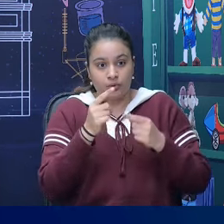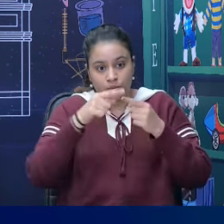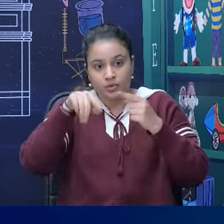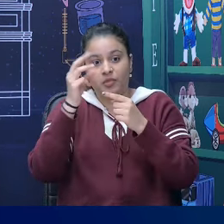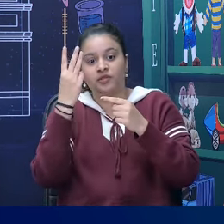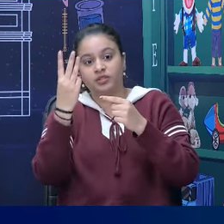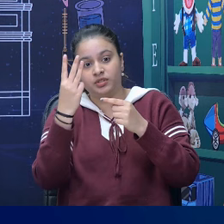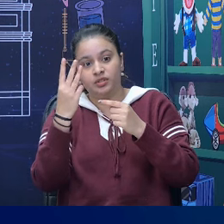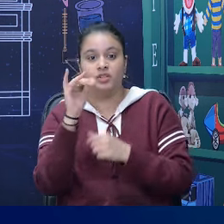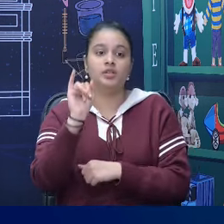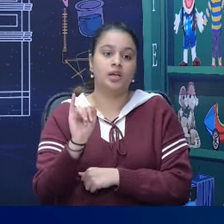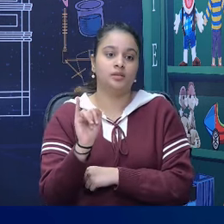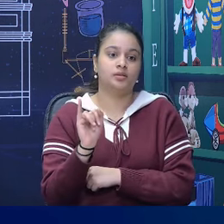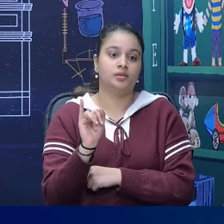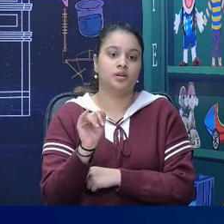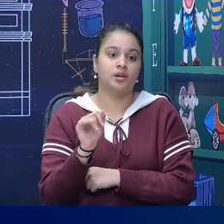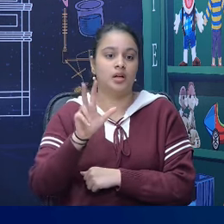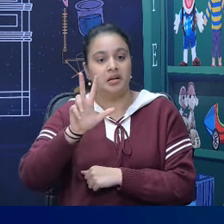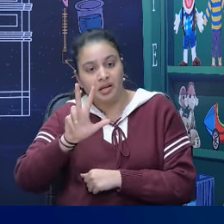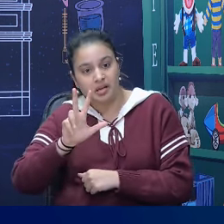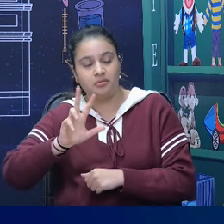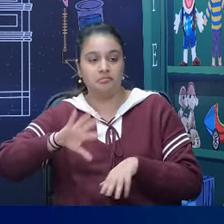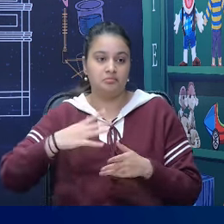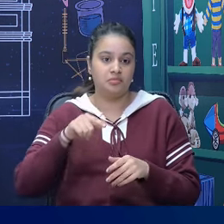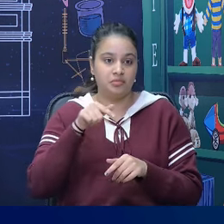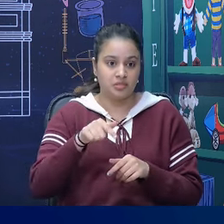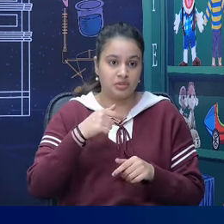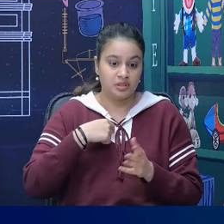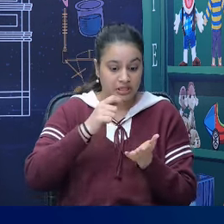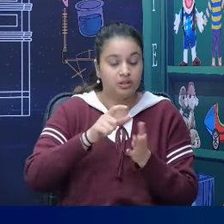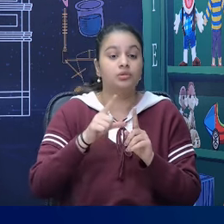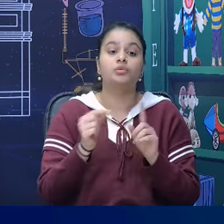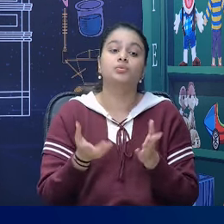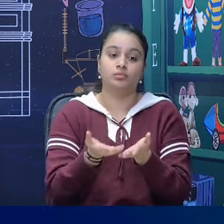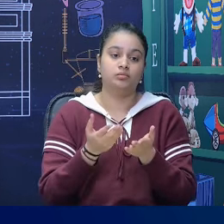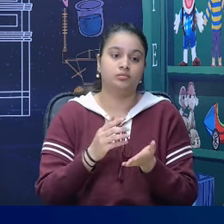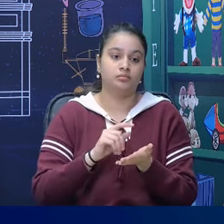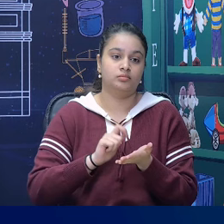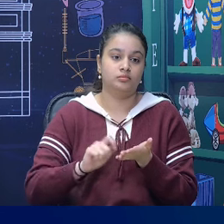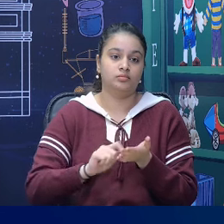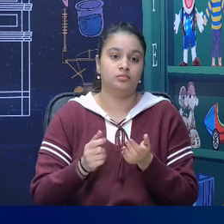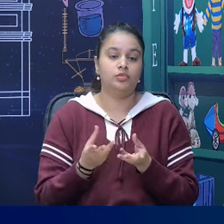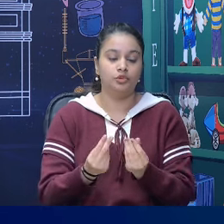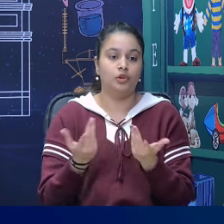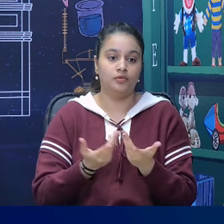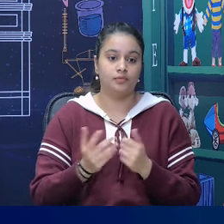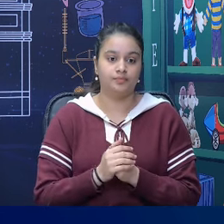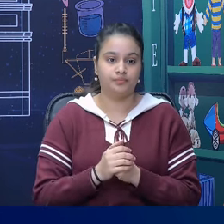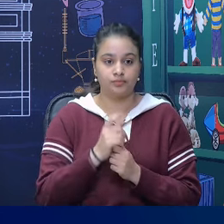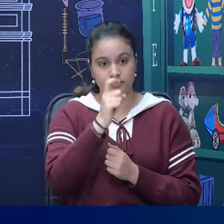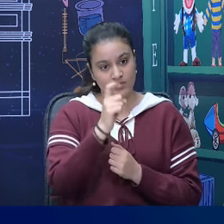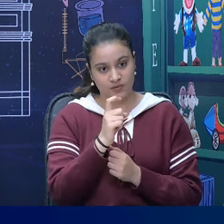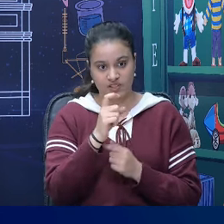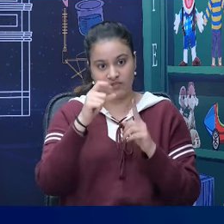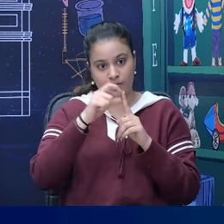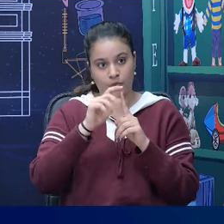3 स होगा जी या एट होगा तो देखिए करके देखिए क्या होगा और जो मैंने आपको बताया कि सेवन इज आल्सो अ